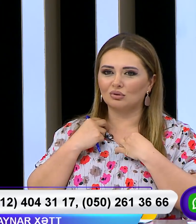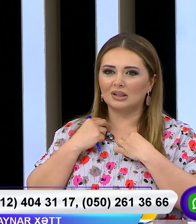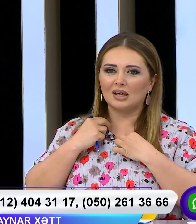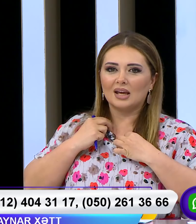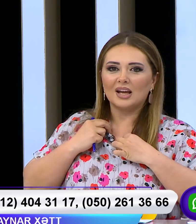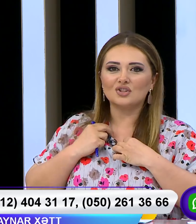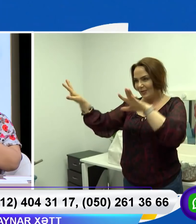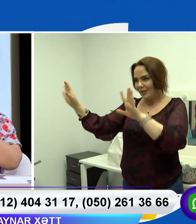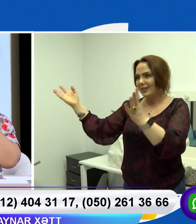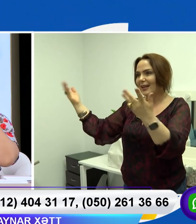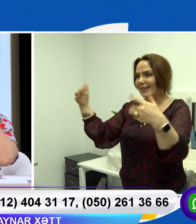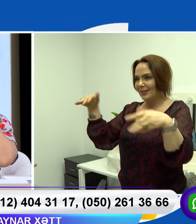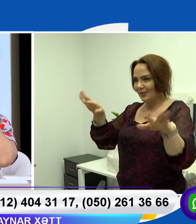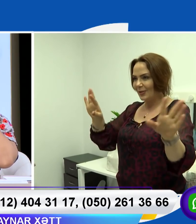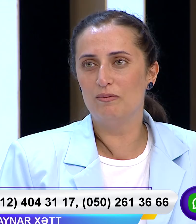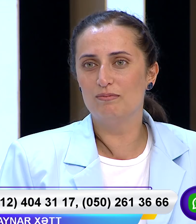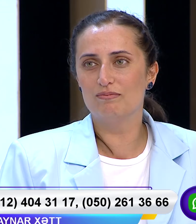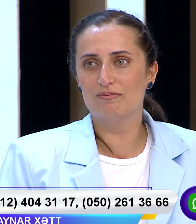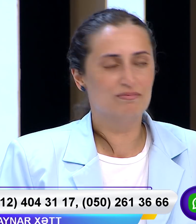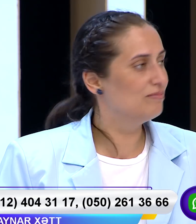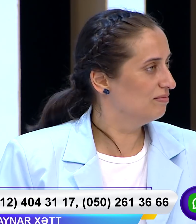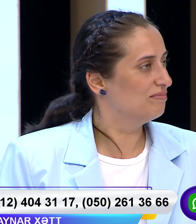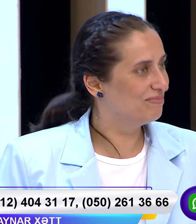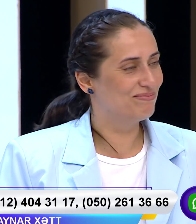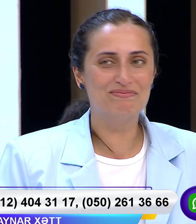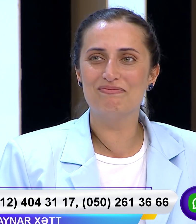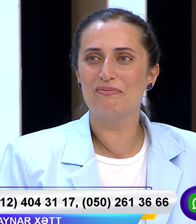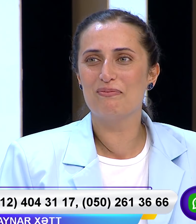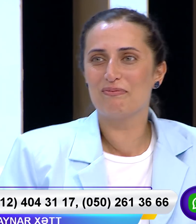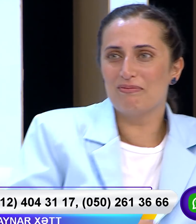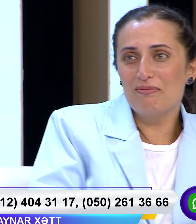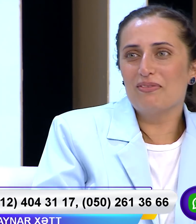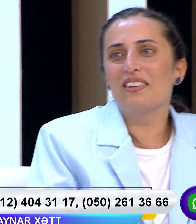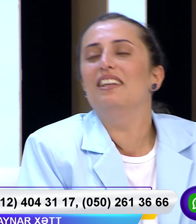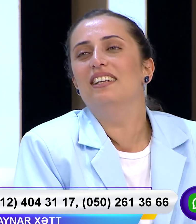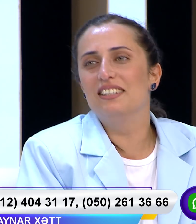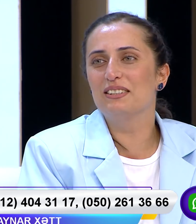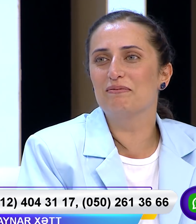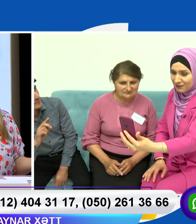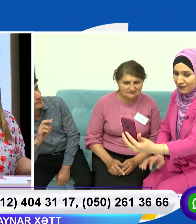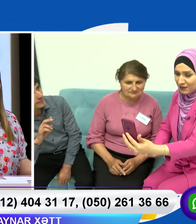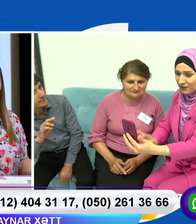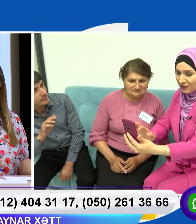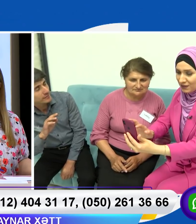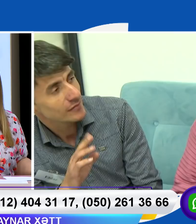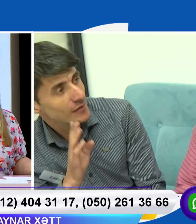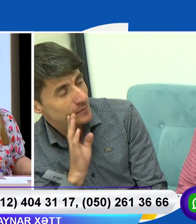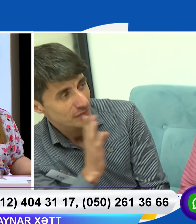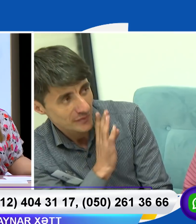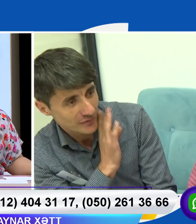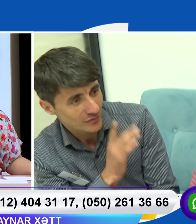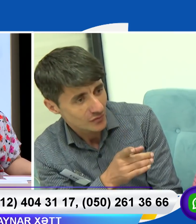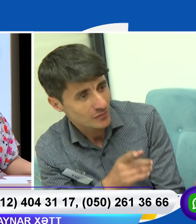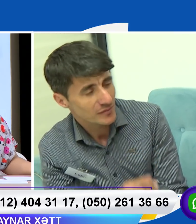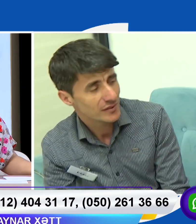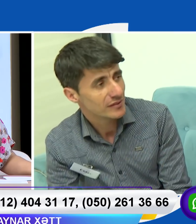atəşində tutur ki, elçiliyə gərək bizi də apararsın. Mən soruşacaq, sən özün orada necə apardın, nə etdin, soruşdum kim